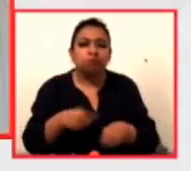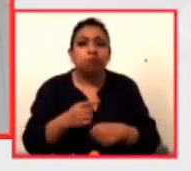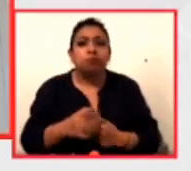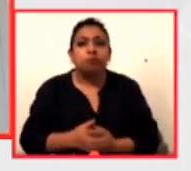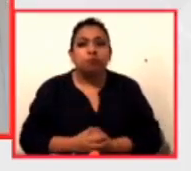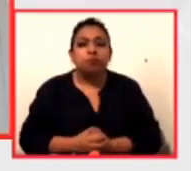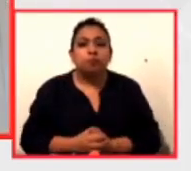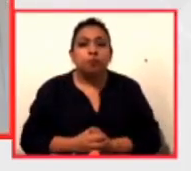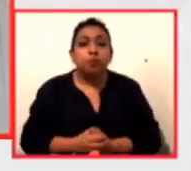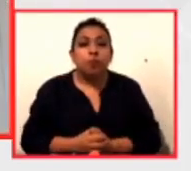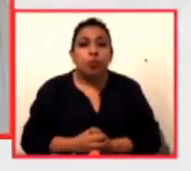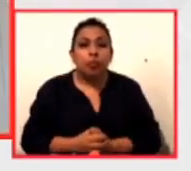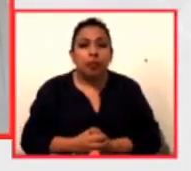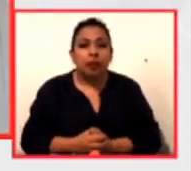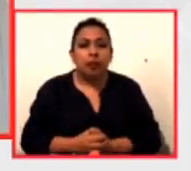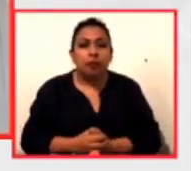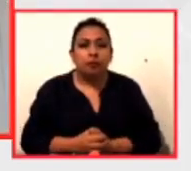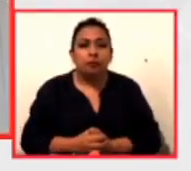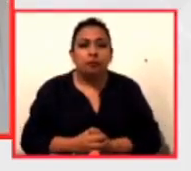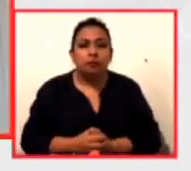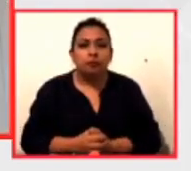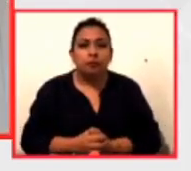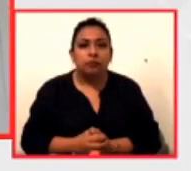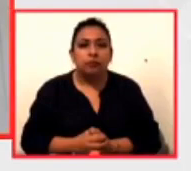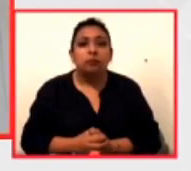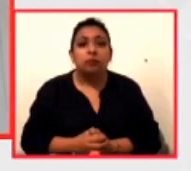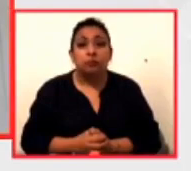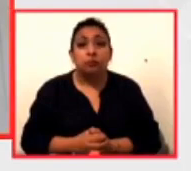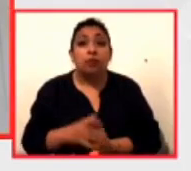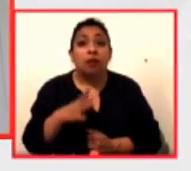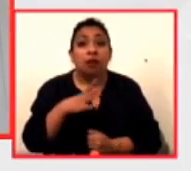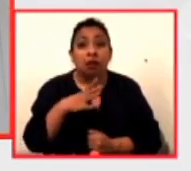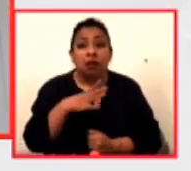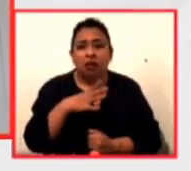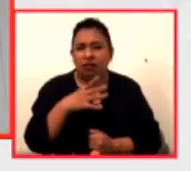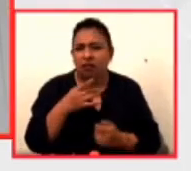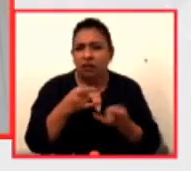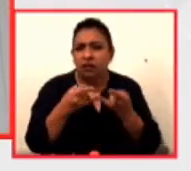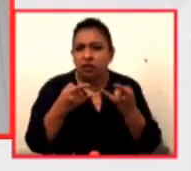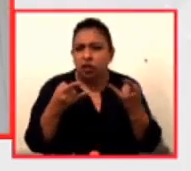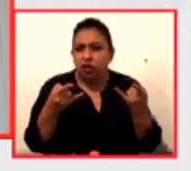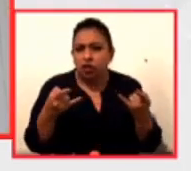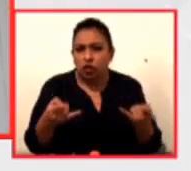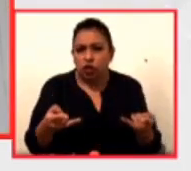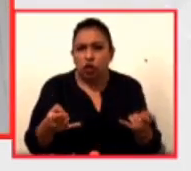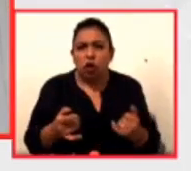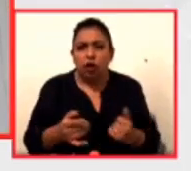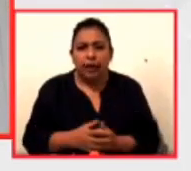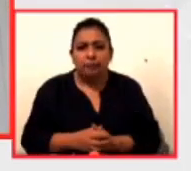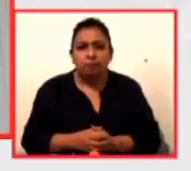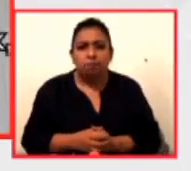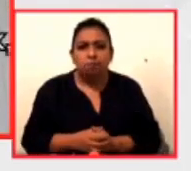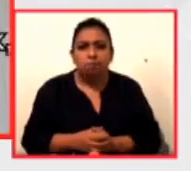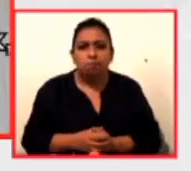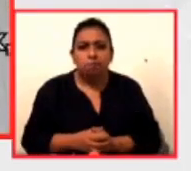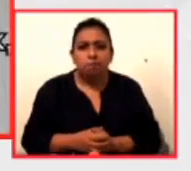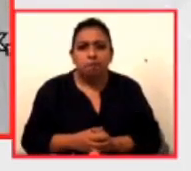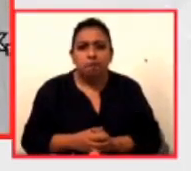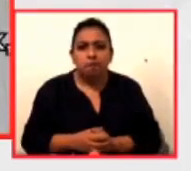voilà c'est avant tout une musique très belle et très touchante donc on espère qu'elle touchera le plus grand nombre comme elle nous touche nous